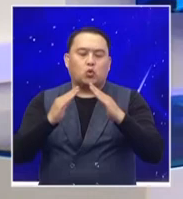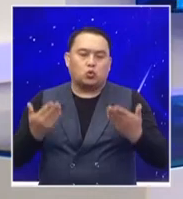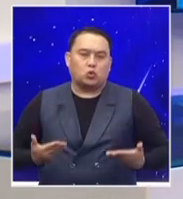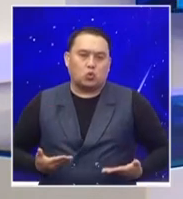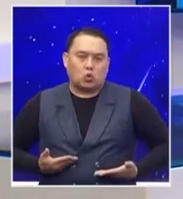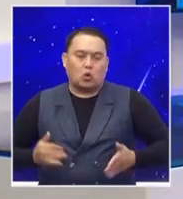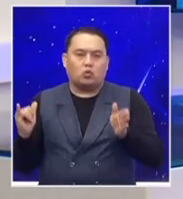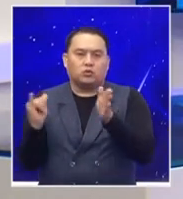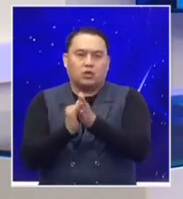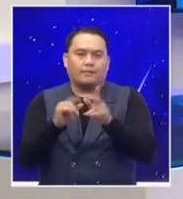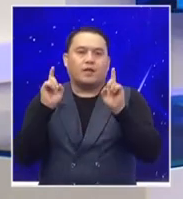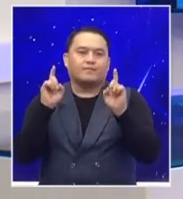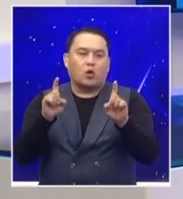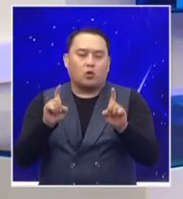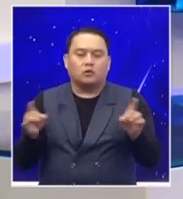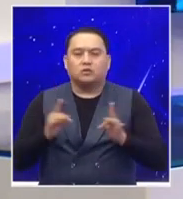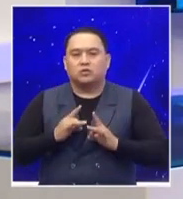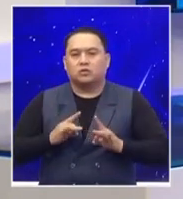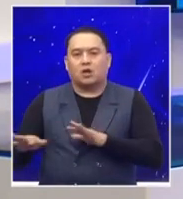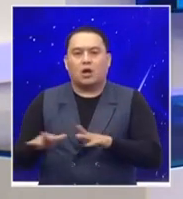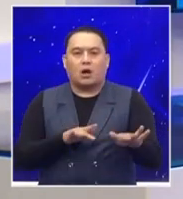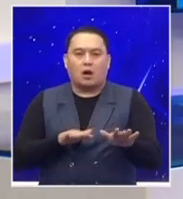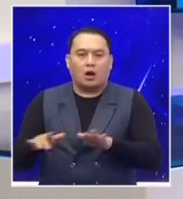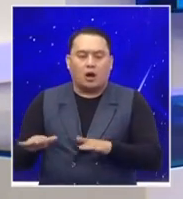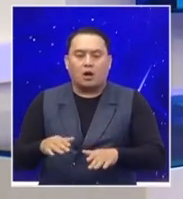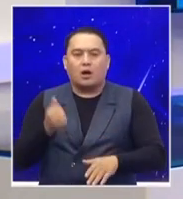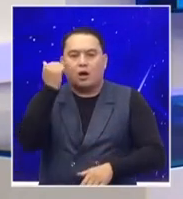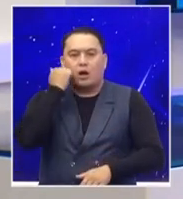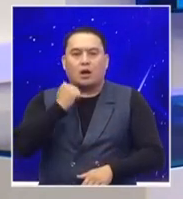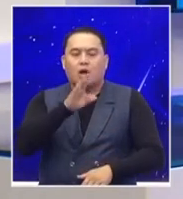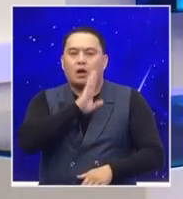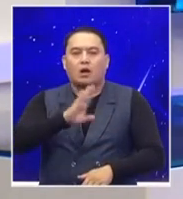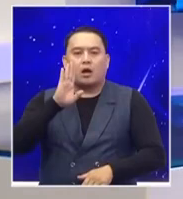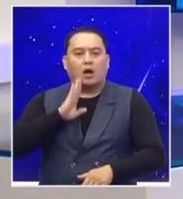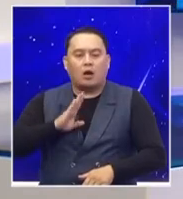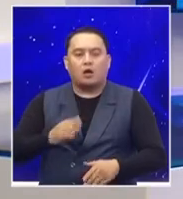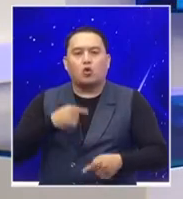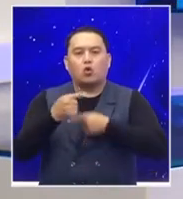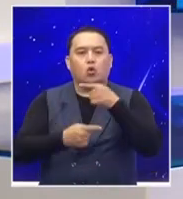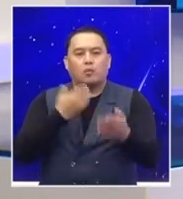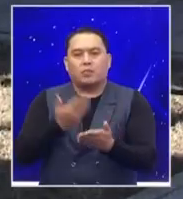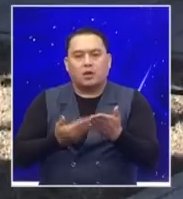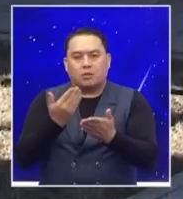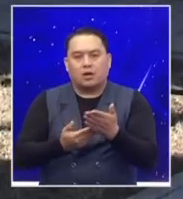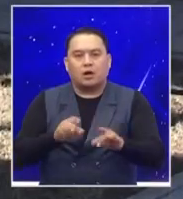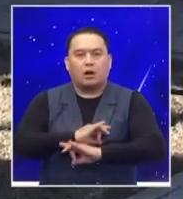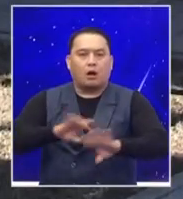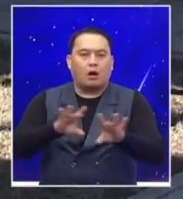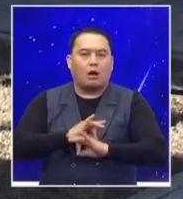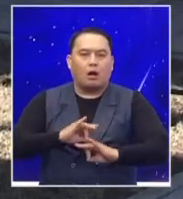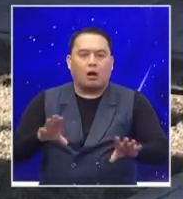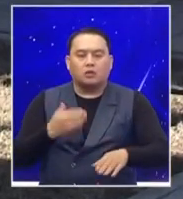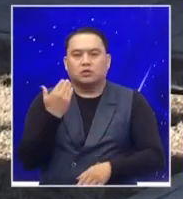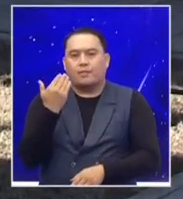үйдің қабырғасына ілінді. Салтанатты шараға жиналғандар абзананың ғибратты ғұмыры кейінгі ұрпаққа үлгі екенін айтты. Бәтима